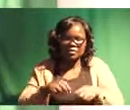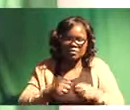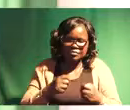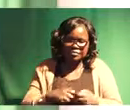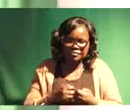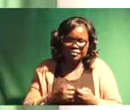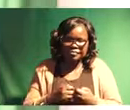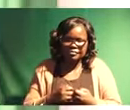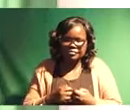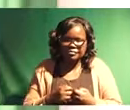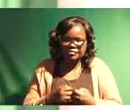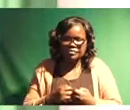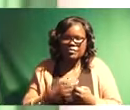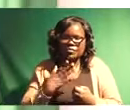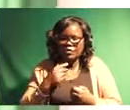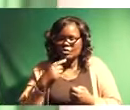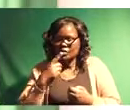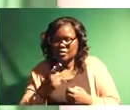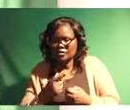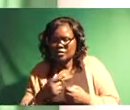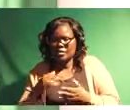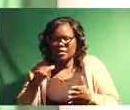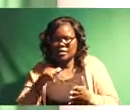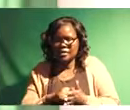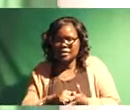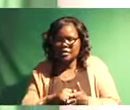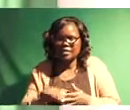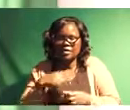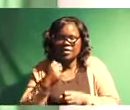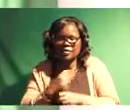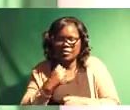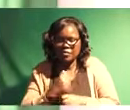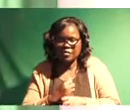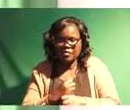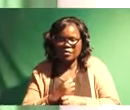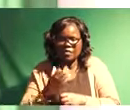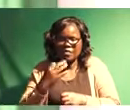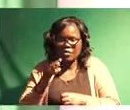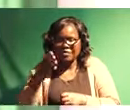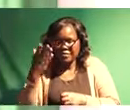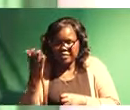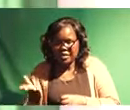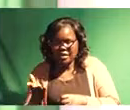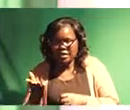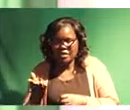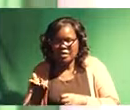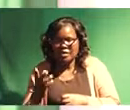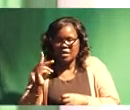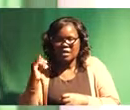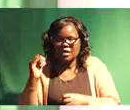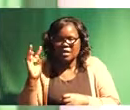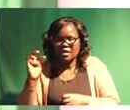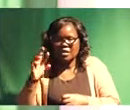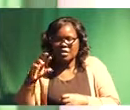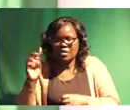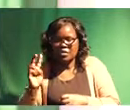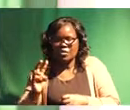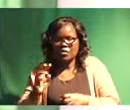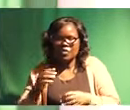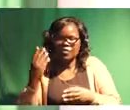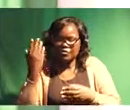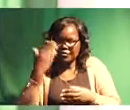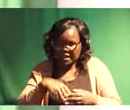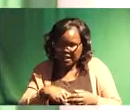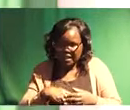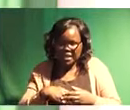ikaharibika. Mimi nataka niwaambie ya kwamba hiyo kazi ya pale ya Kinoru Stadium